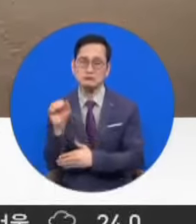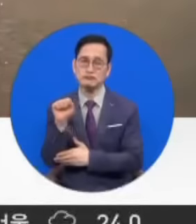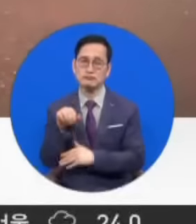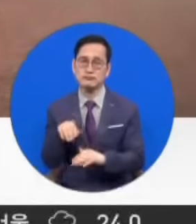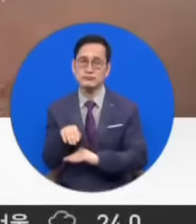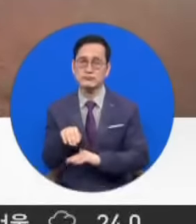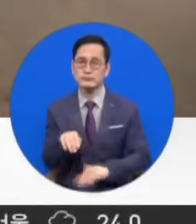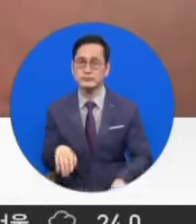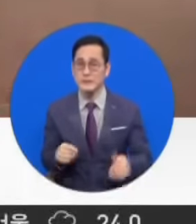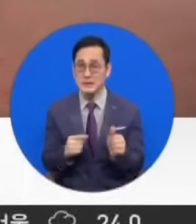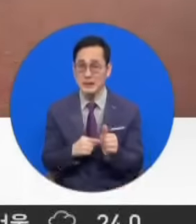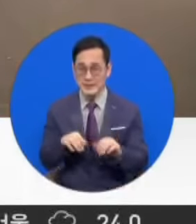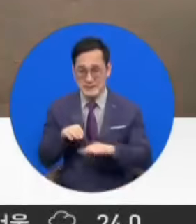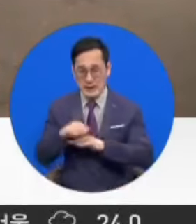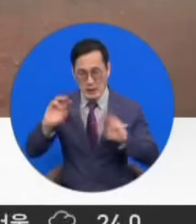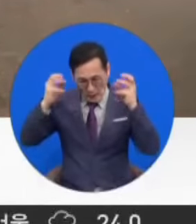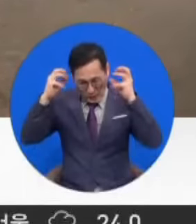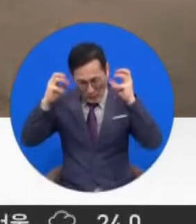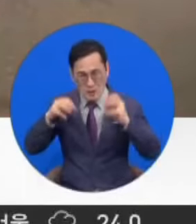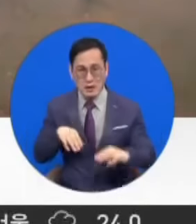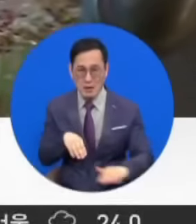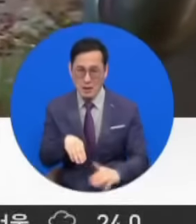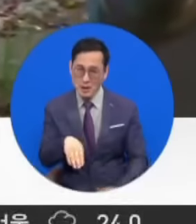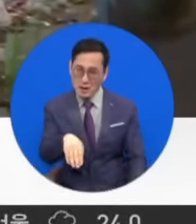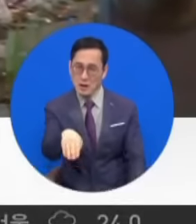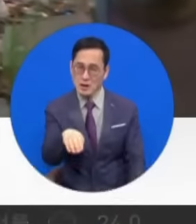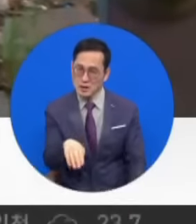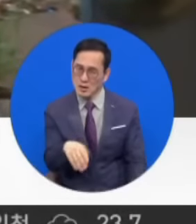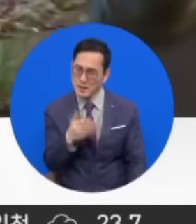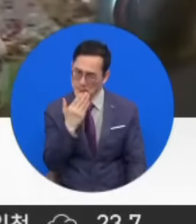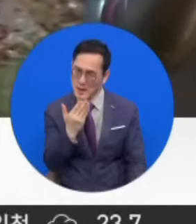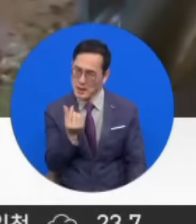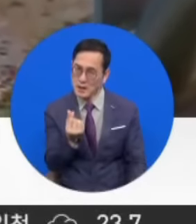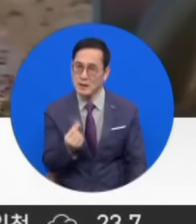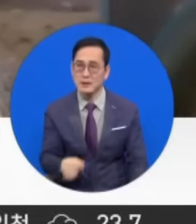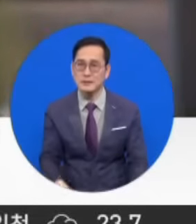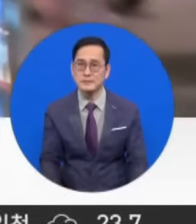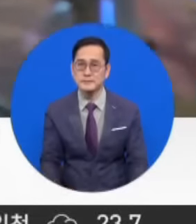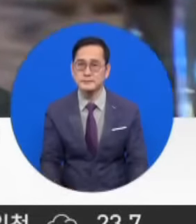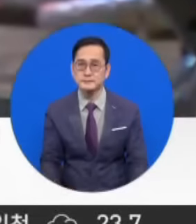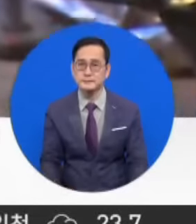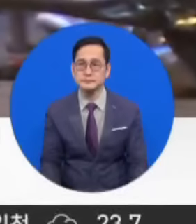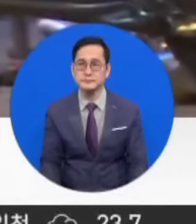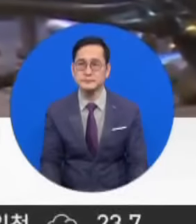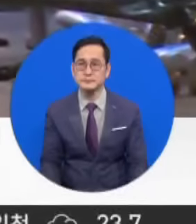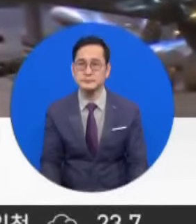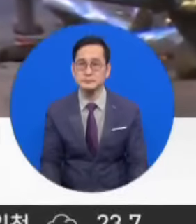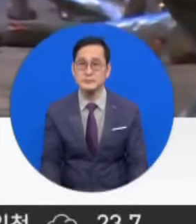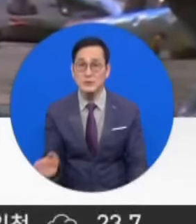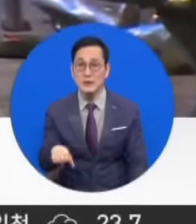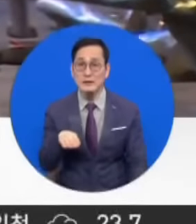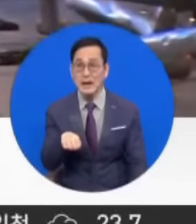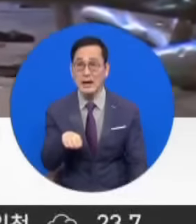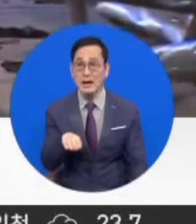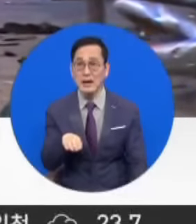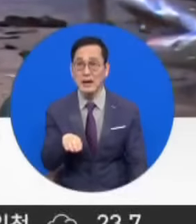그분이 주장한 대로 급발진이 의심이 되는데 급발진. 예. 그런데 또 이 차가 그 목격자들에 의하면은 브레이크를 밟고 서서히